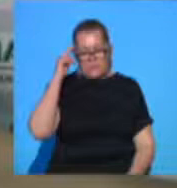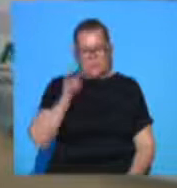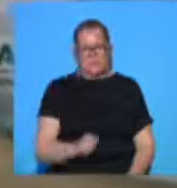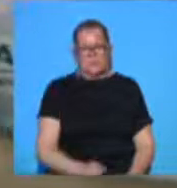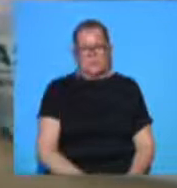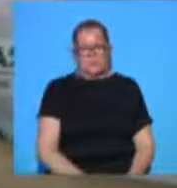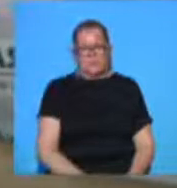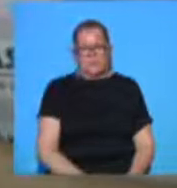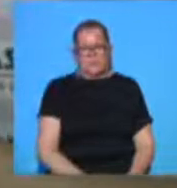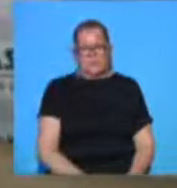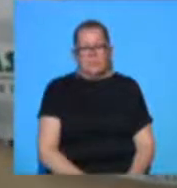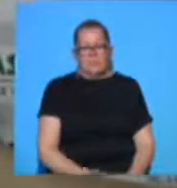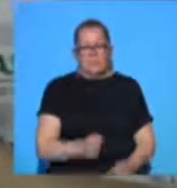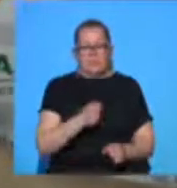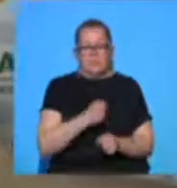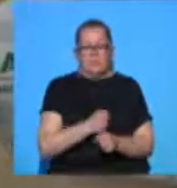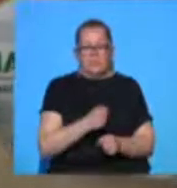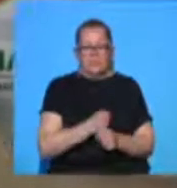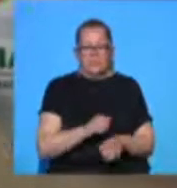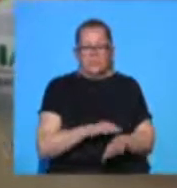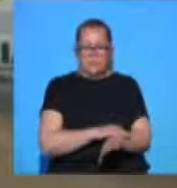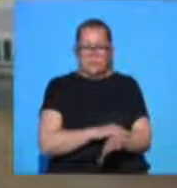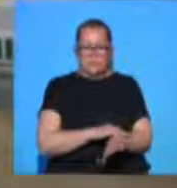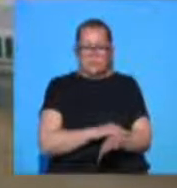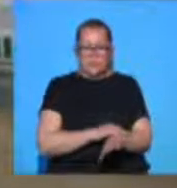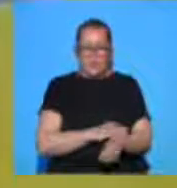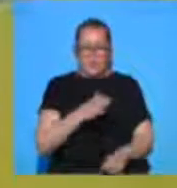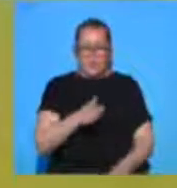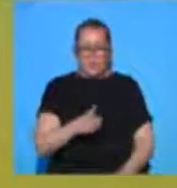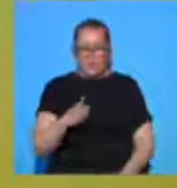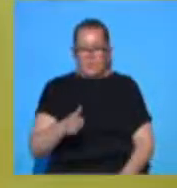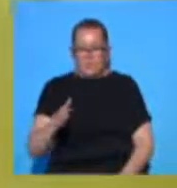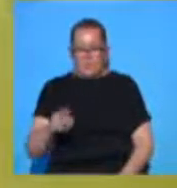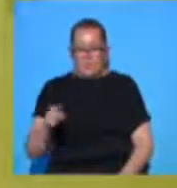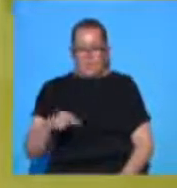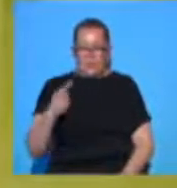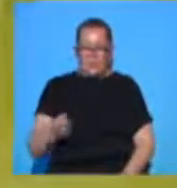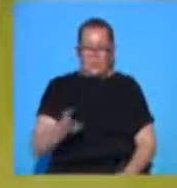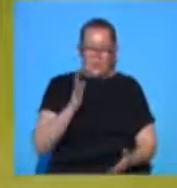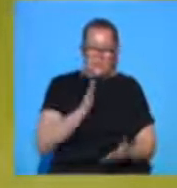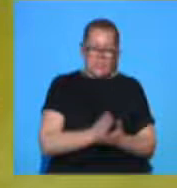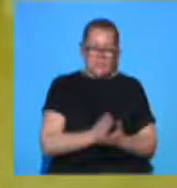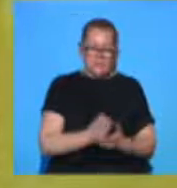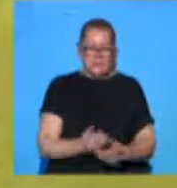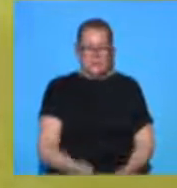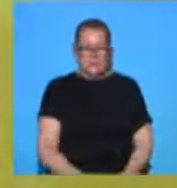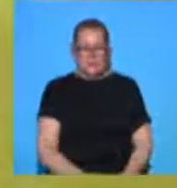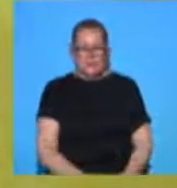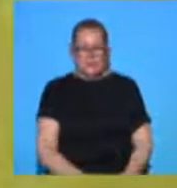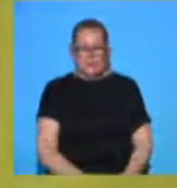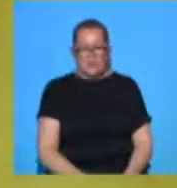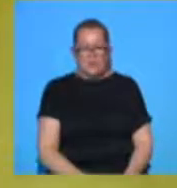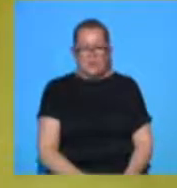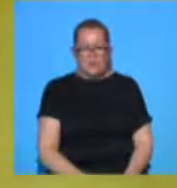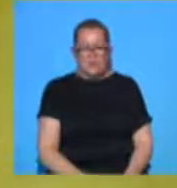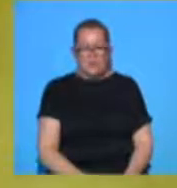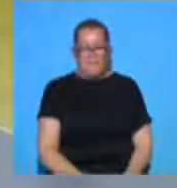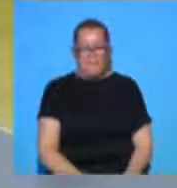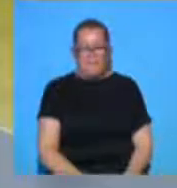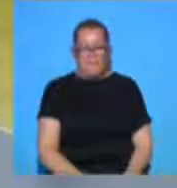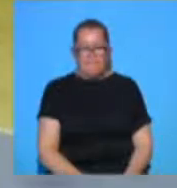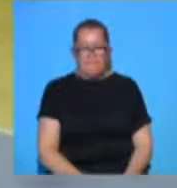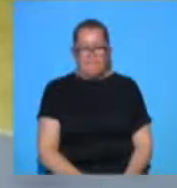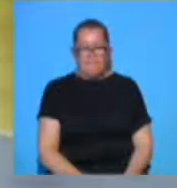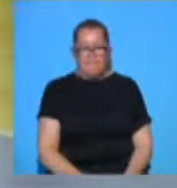astea. Muncești și simți că de fiecare dată altcineva decide ce trebuie să se întâmple la finalul